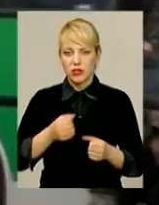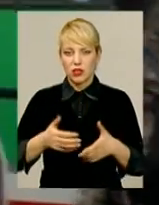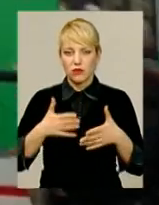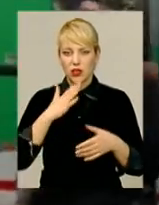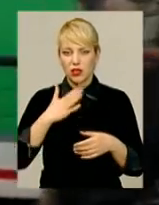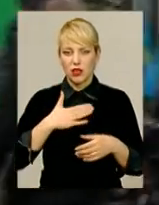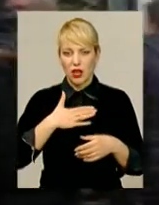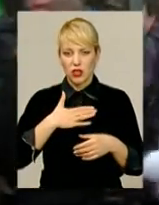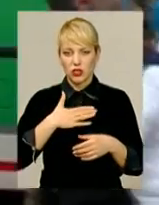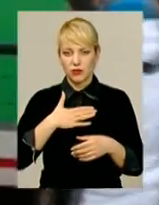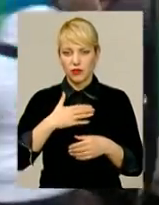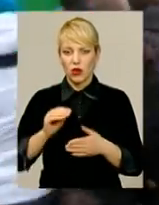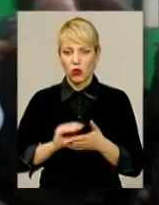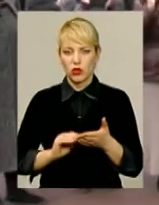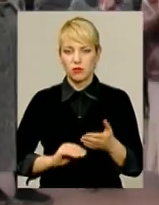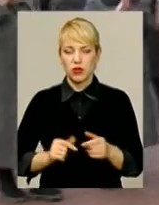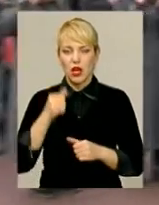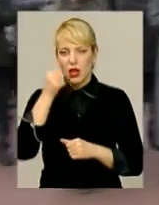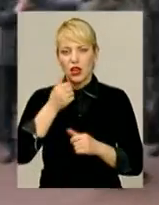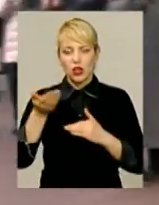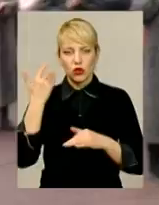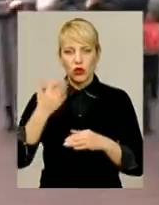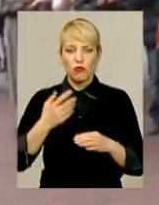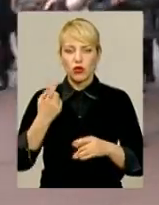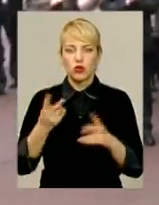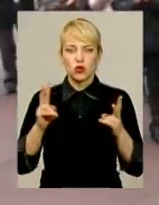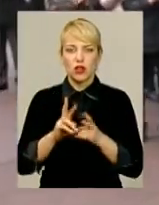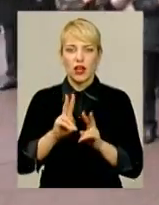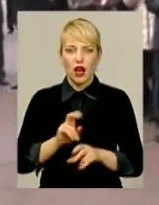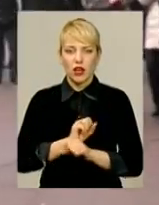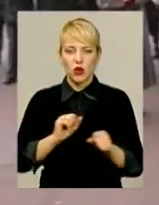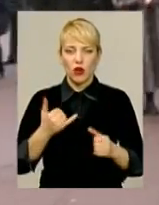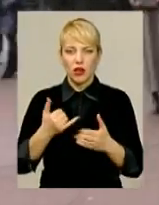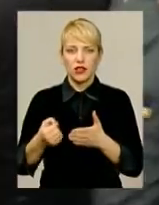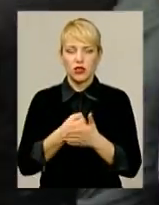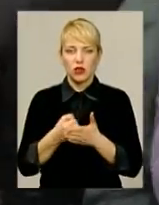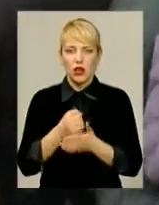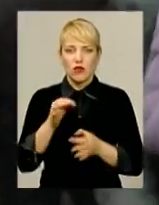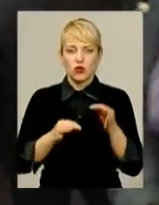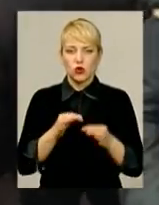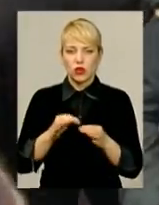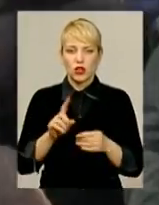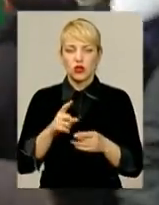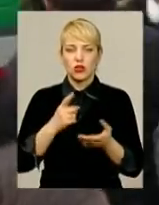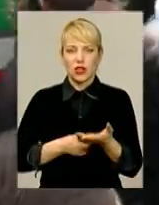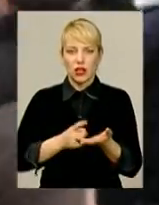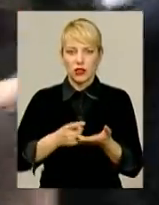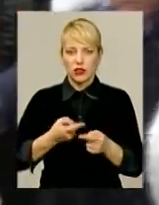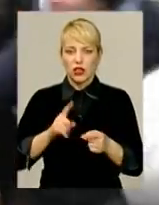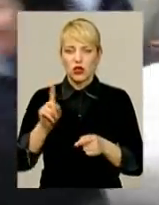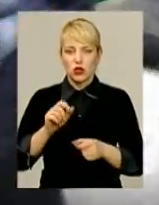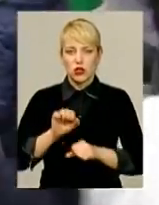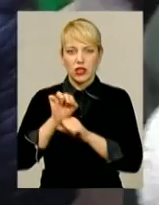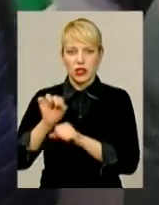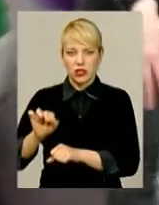Рік тому їх зустрічали як героїв. Нині ж вони змушені в судах доводити, що дійсно захисники. Валерій Тарковський – боєць